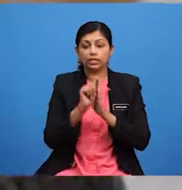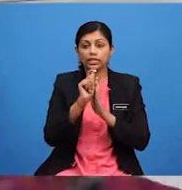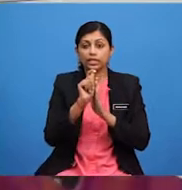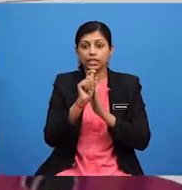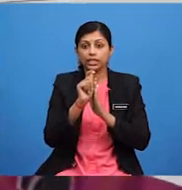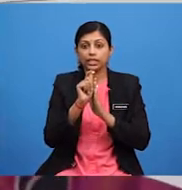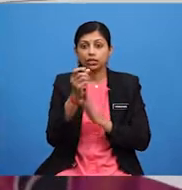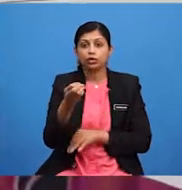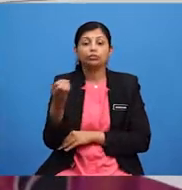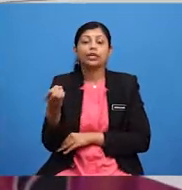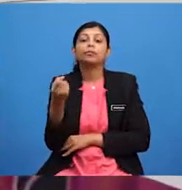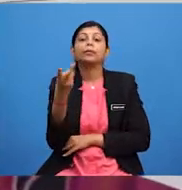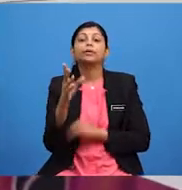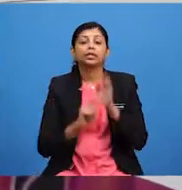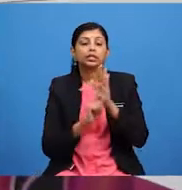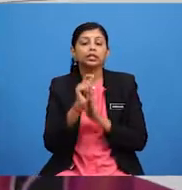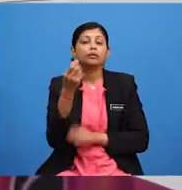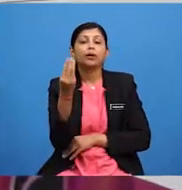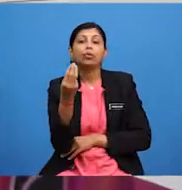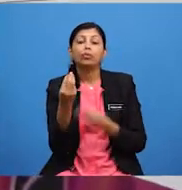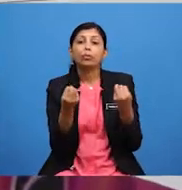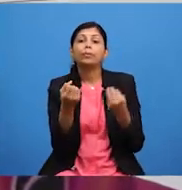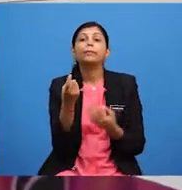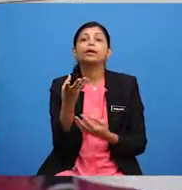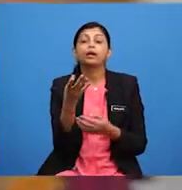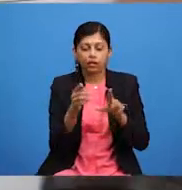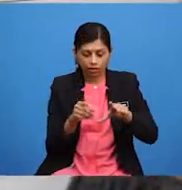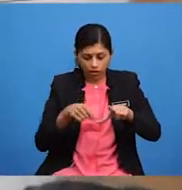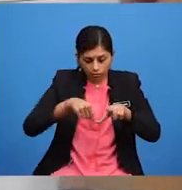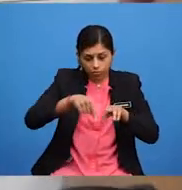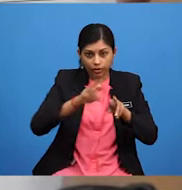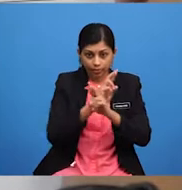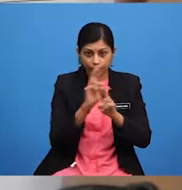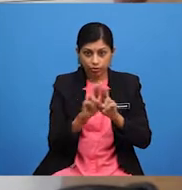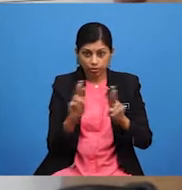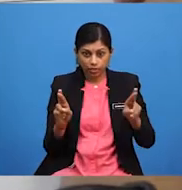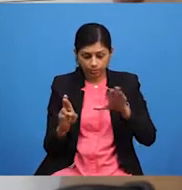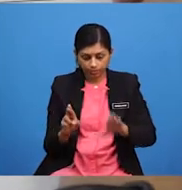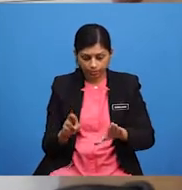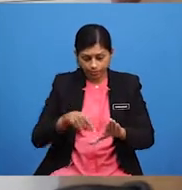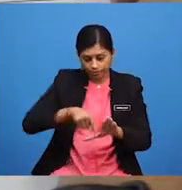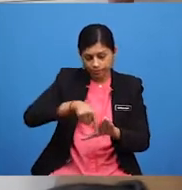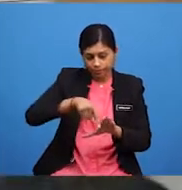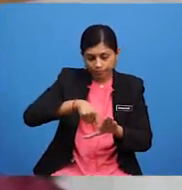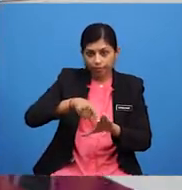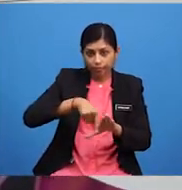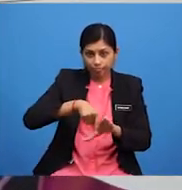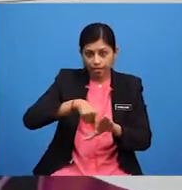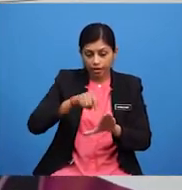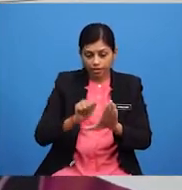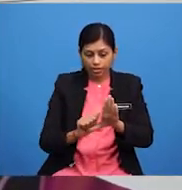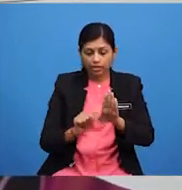dikehendaki dan bina satu garisan menegak. Labelkan sebagai garisan AB